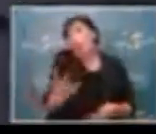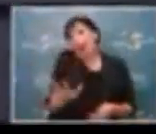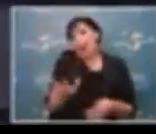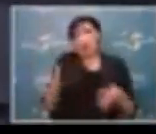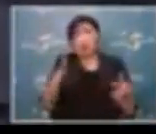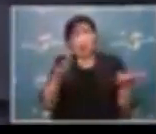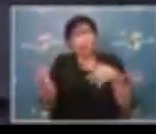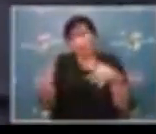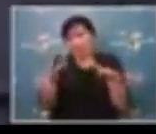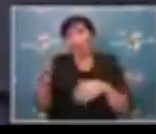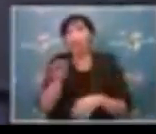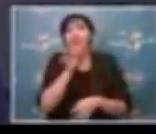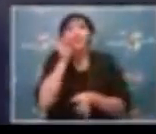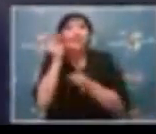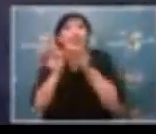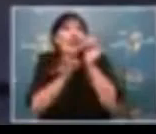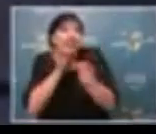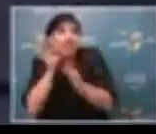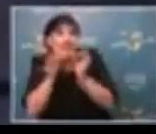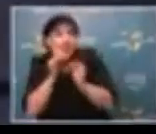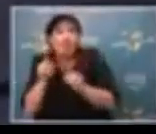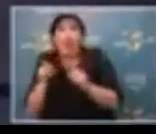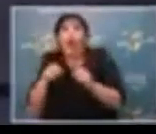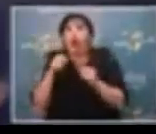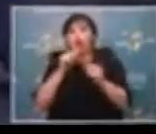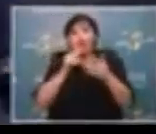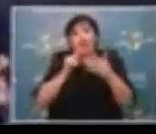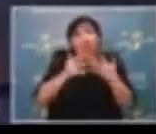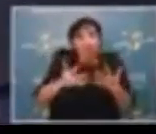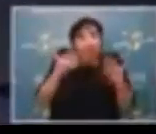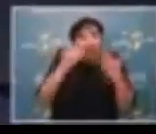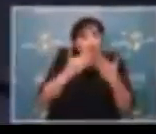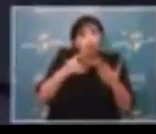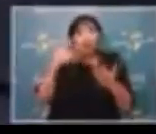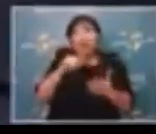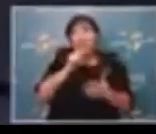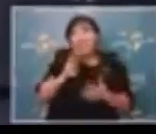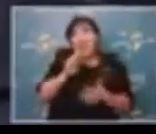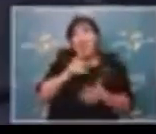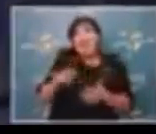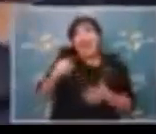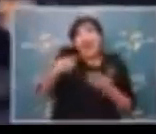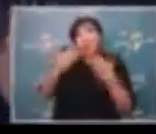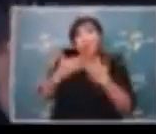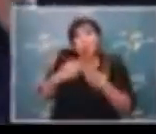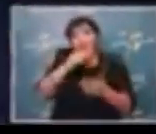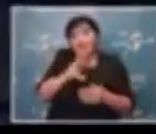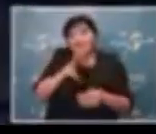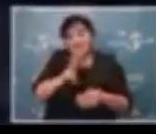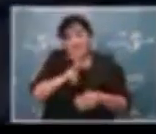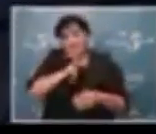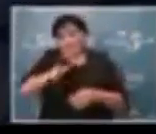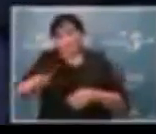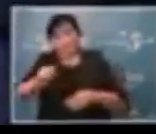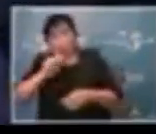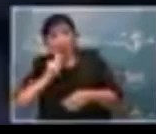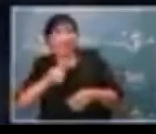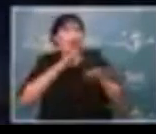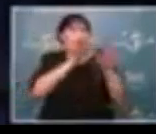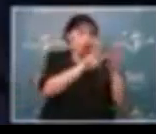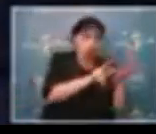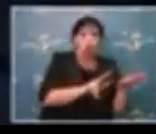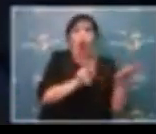media. Vuol dire che prendono il Nobel dopo 10 anni di studio, vuol dire che studiano da 20 anni, e dai 20 anni ai 22, dai 18 ai